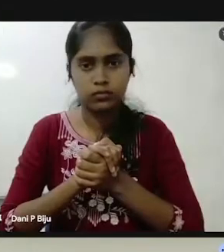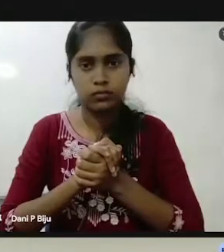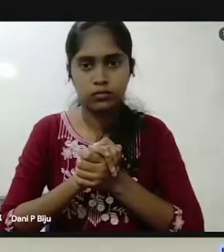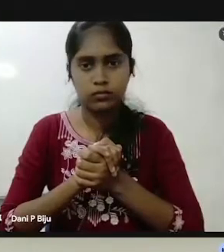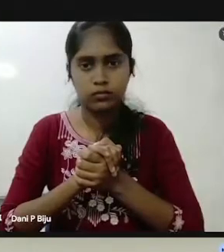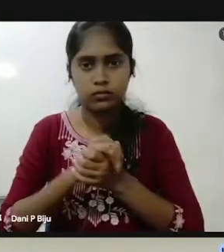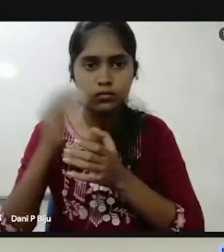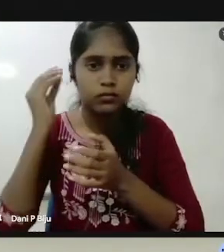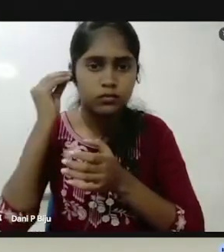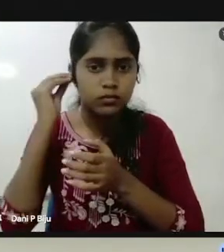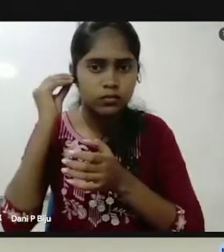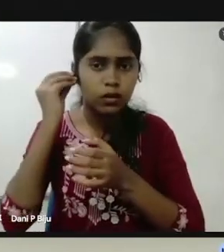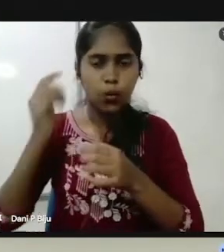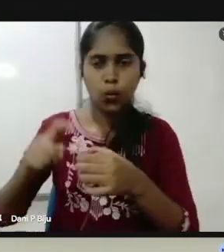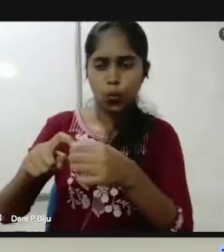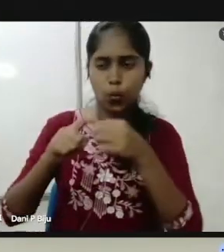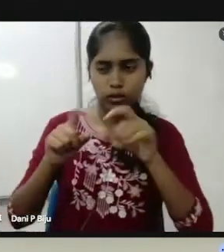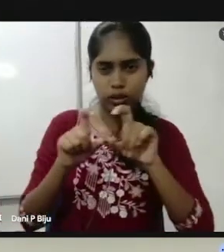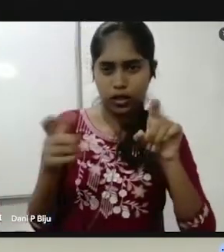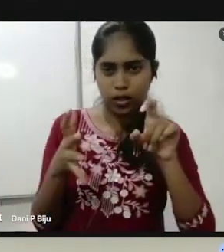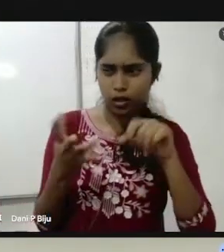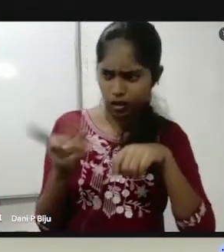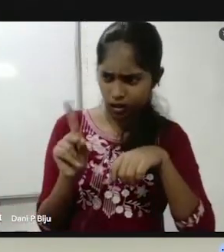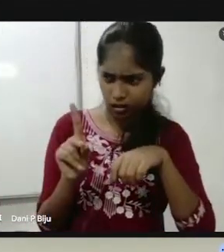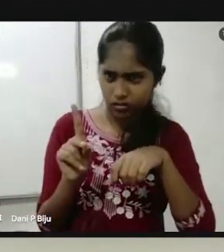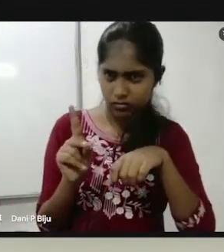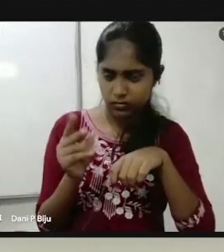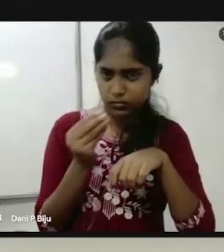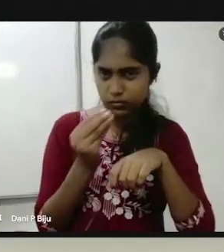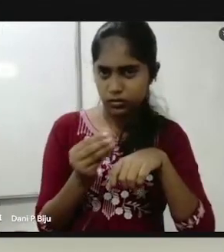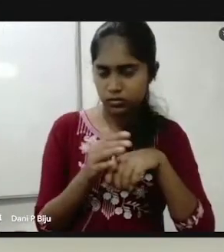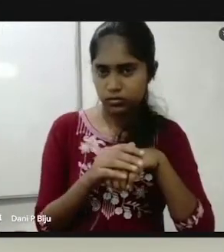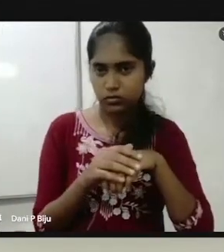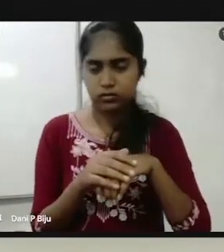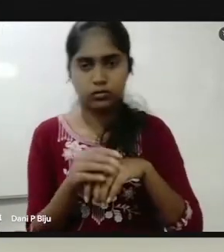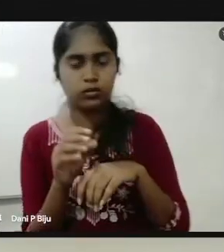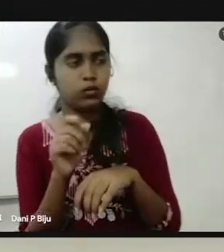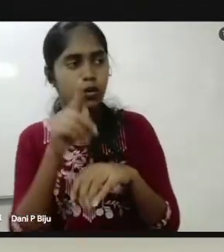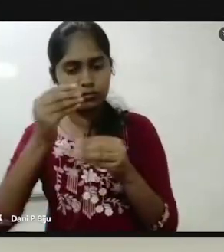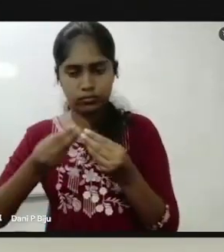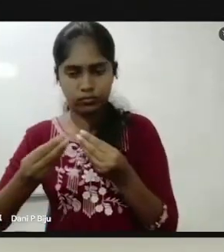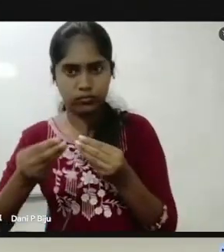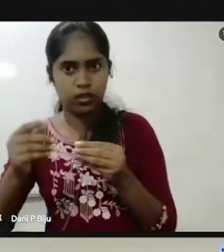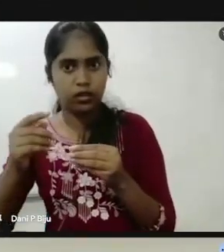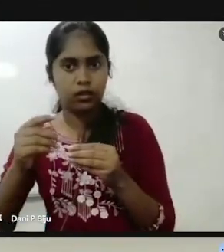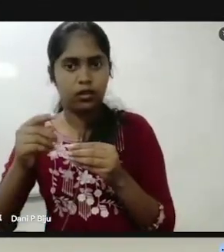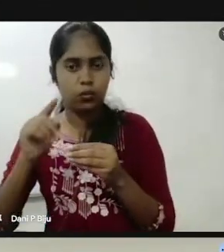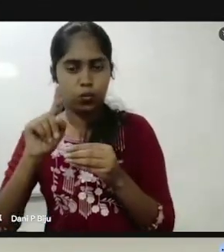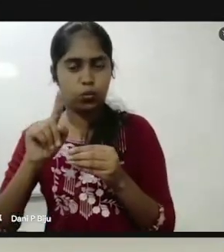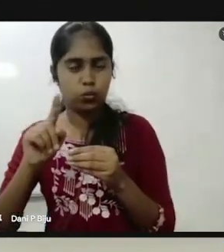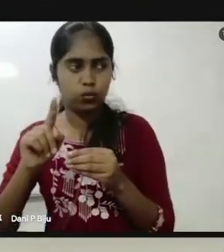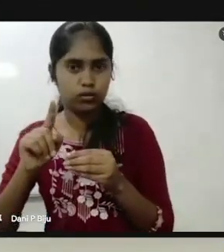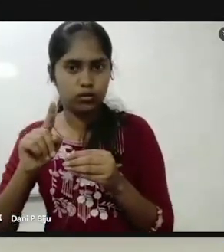ചോദ്യം റിപ്പീറ്റ് ചെയ്യാമോ? ക്വസ്റ്റ്യൻ ക്ലിയർ ആയിട്ടില്ല. മാം റീസെന്റ് ICSRന്റെ ഒരു കോൾ ഫോർ ഉണ്ടായിരുന്നേ. അതായത്